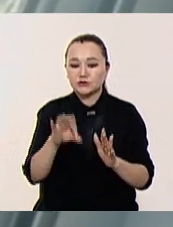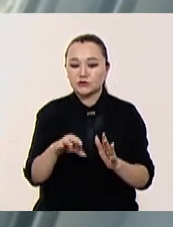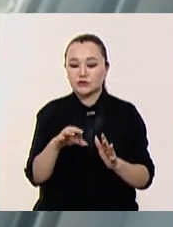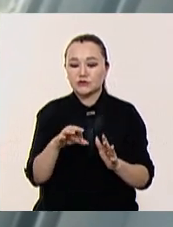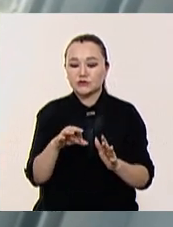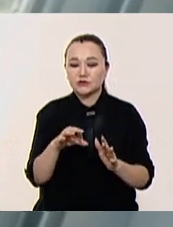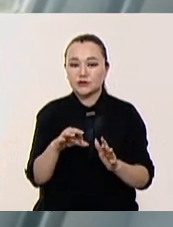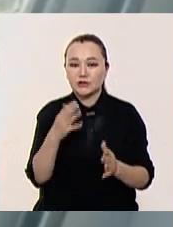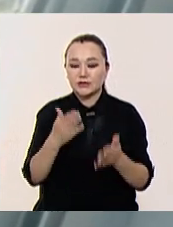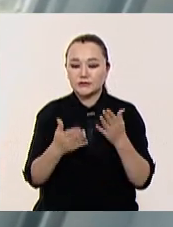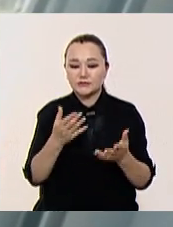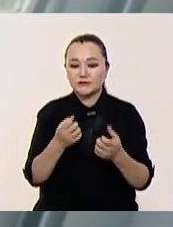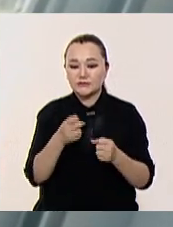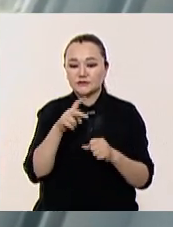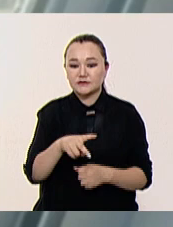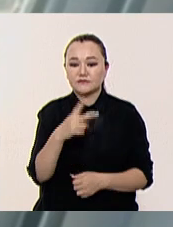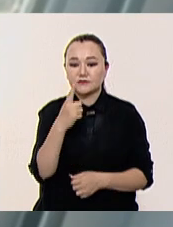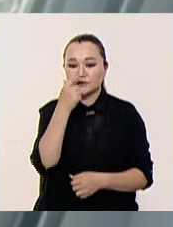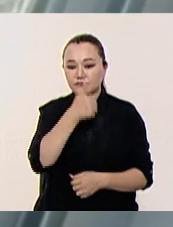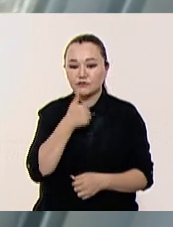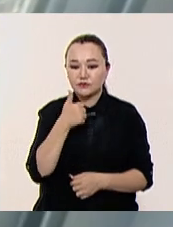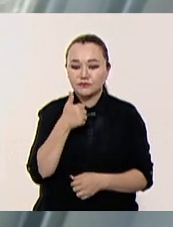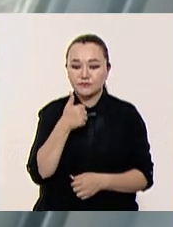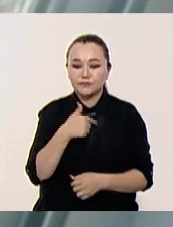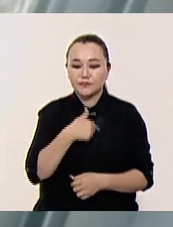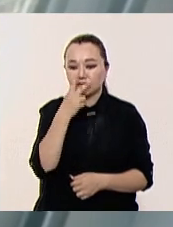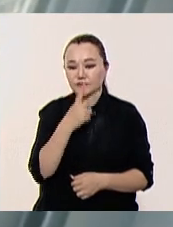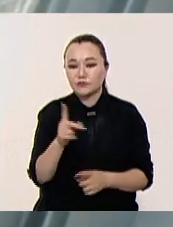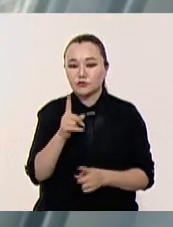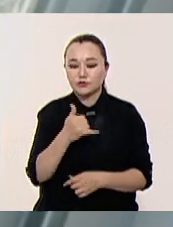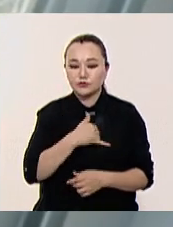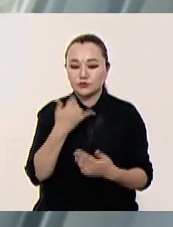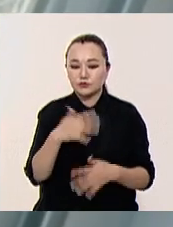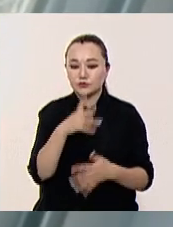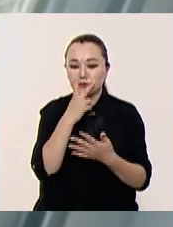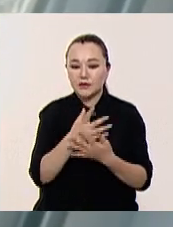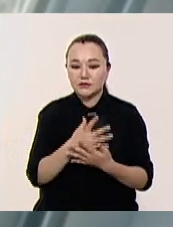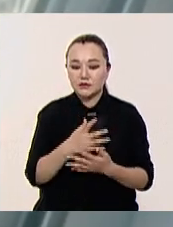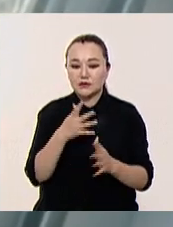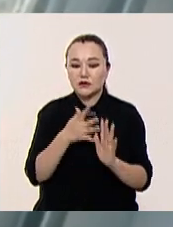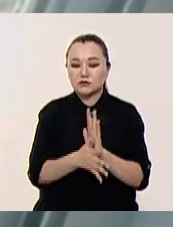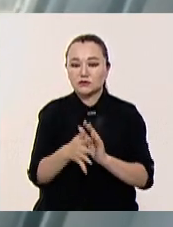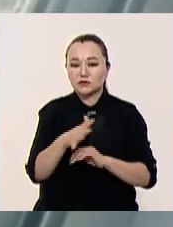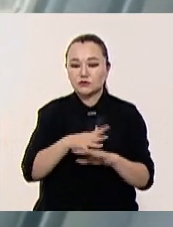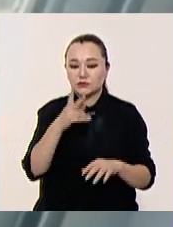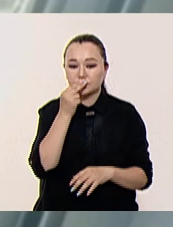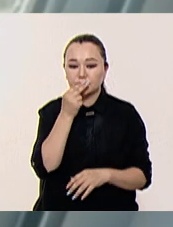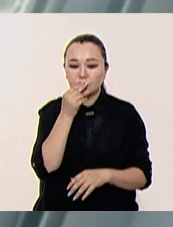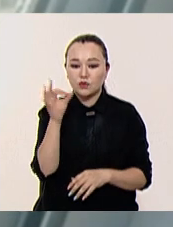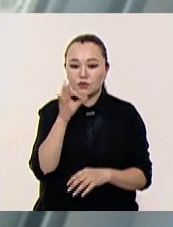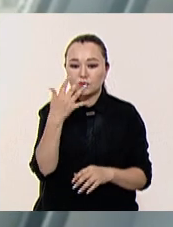сопоставим. Если взять 2021 год, то мы видим, что у нас уже показатель расхода населения на продукты